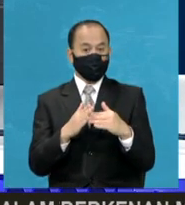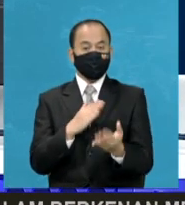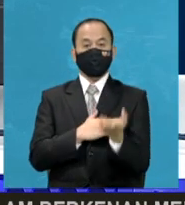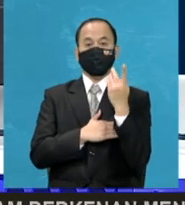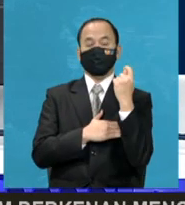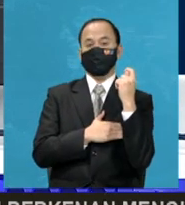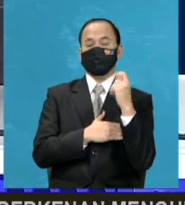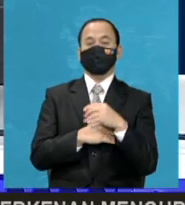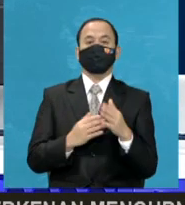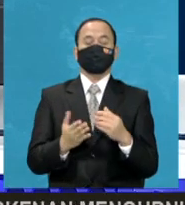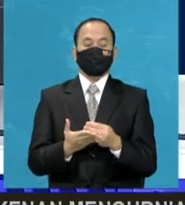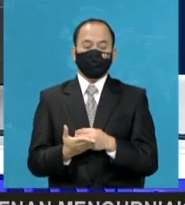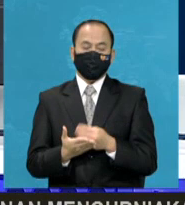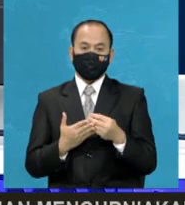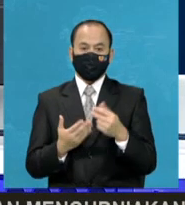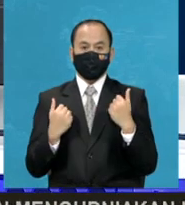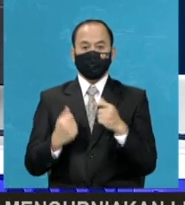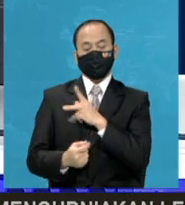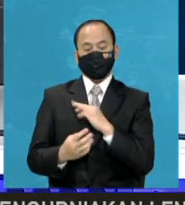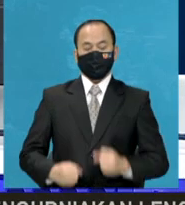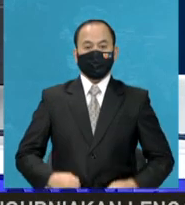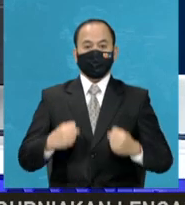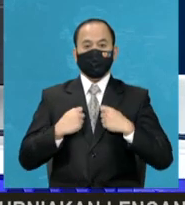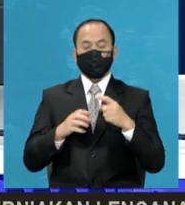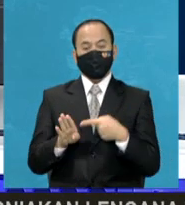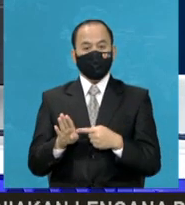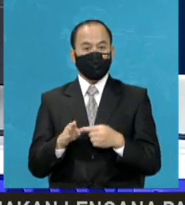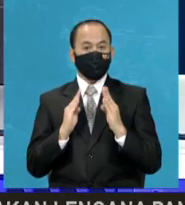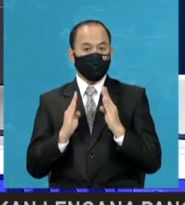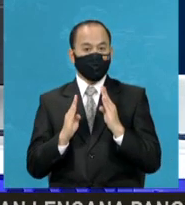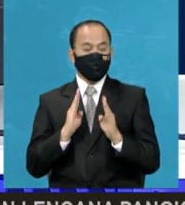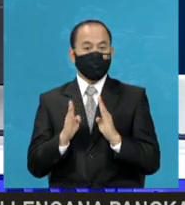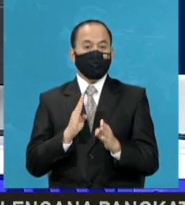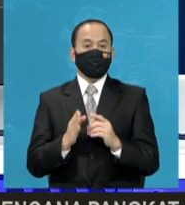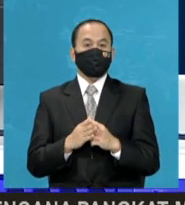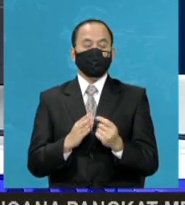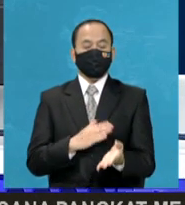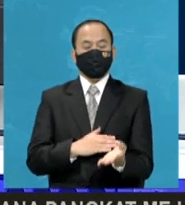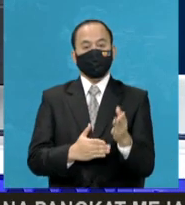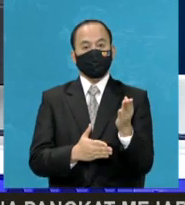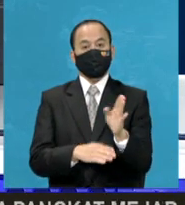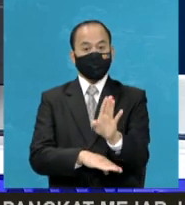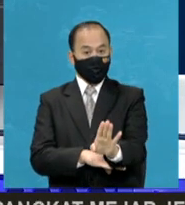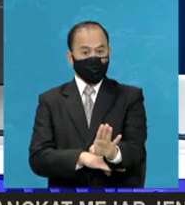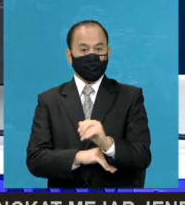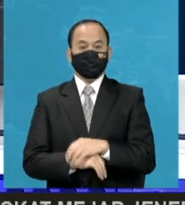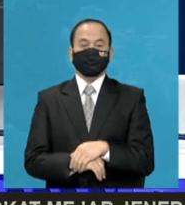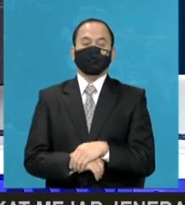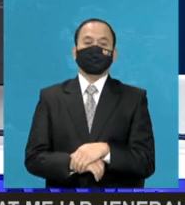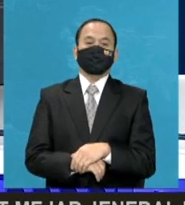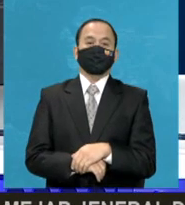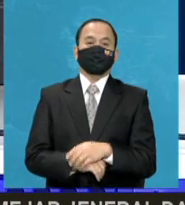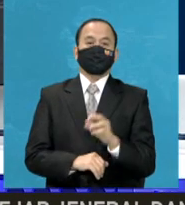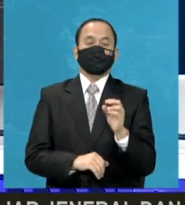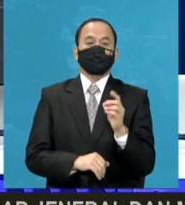usai peruntukan Kementerian Kesehatan memulihkan perbahasan pada sesi sebelah petang yang berhormat Dato seri Setia